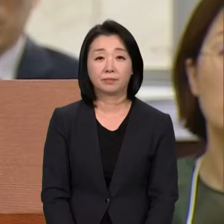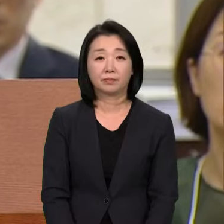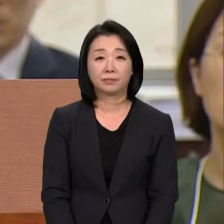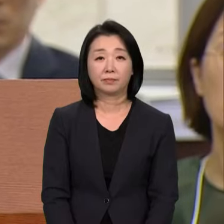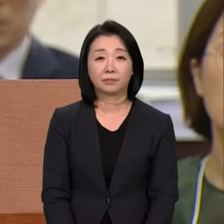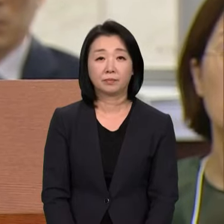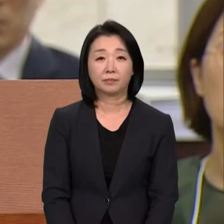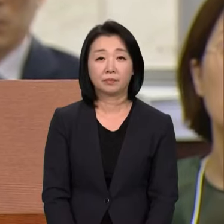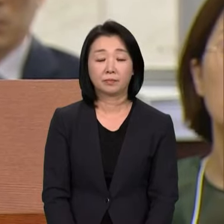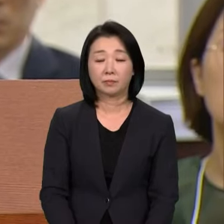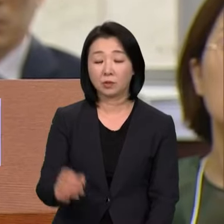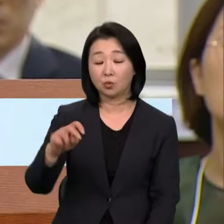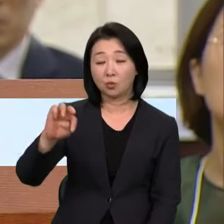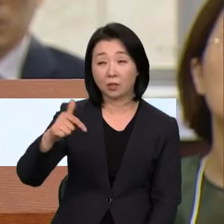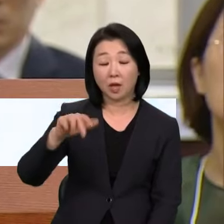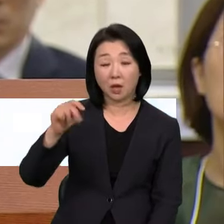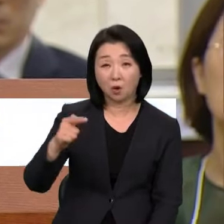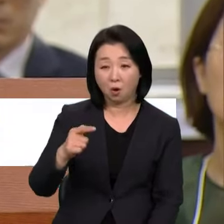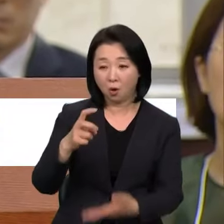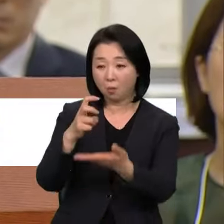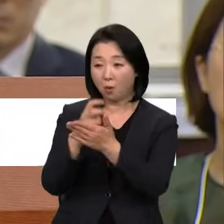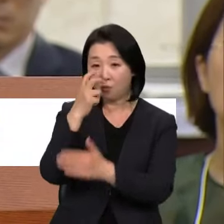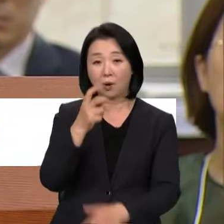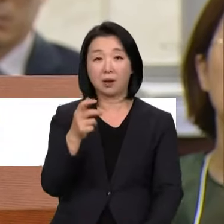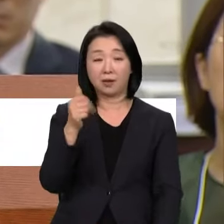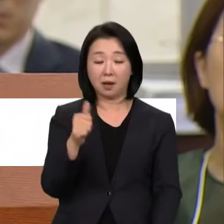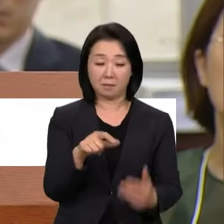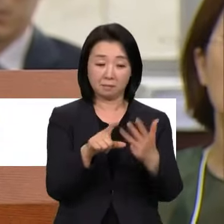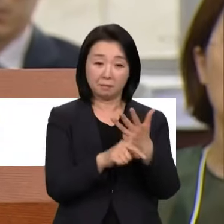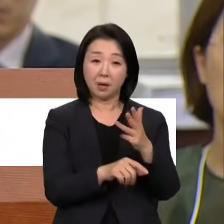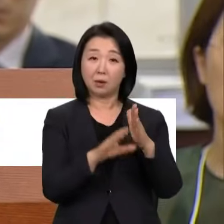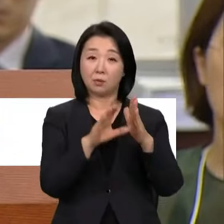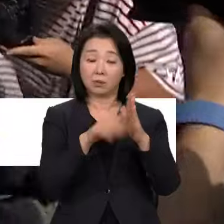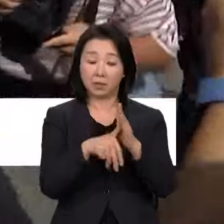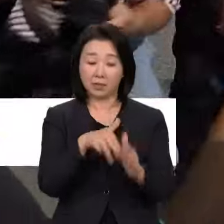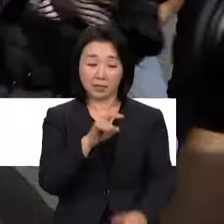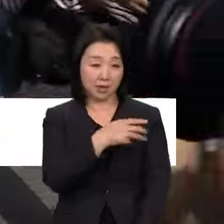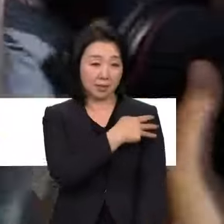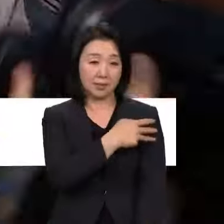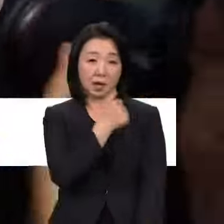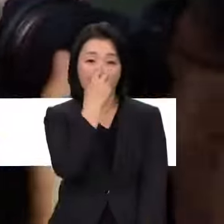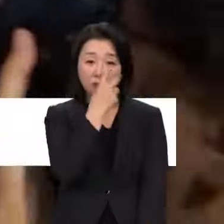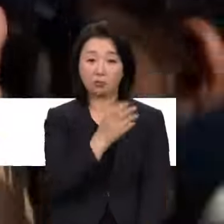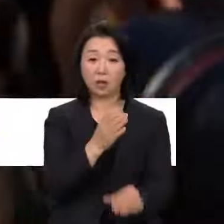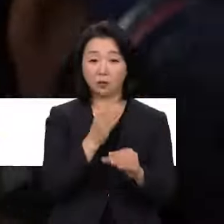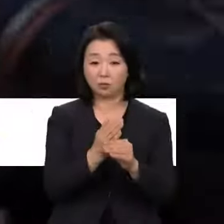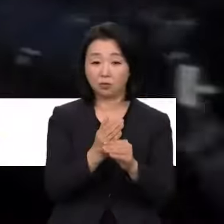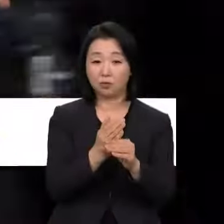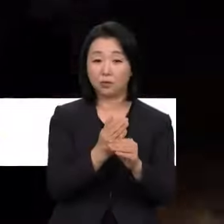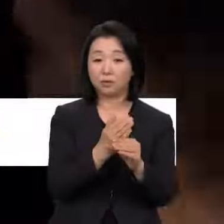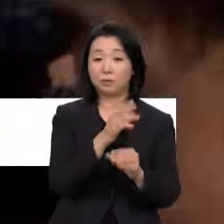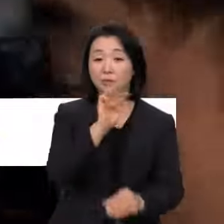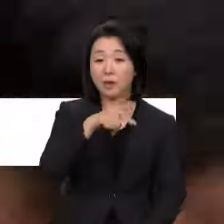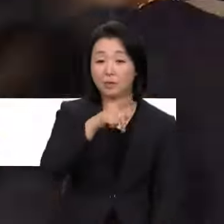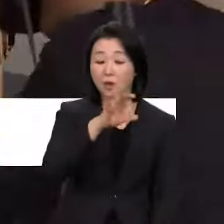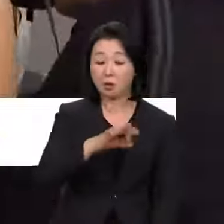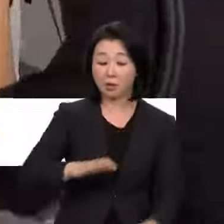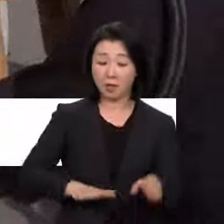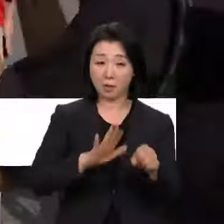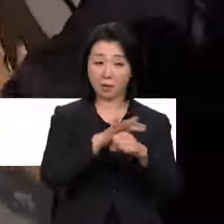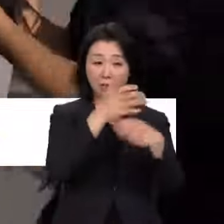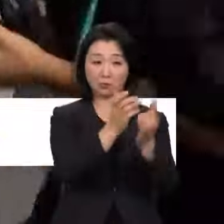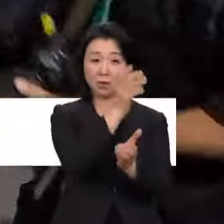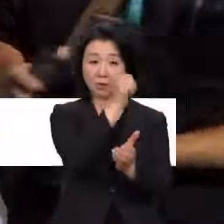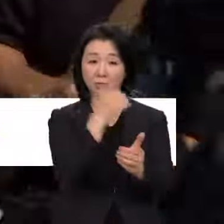유재은 국방부 법무 관리관은 지난해 8월 최상병 사건을 수사하던 박정은 당시 해병대 수사 단장에게 전화를